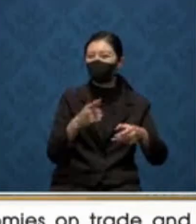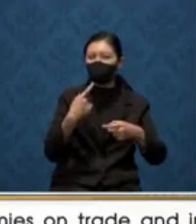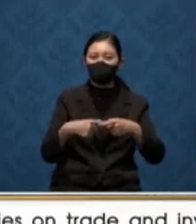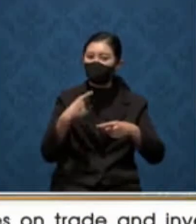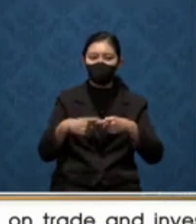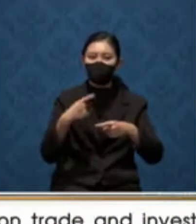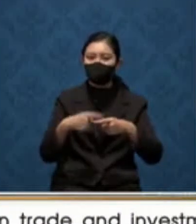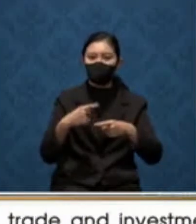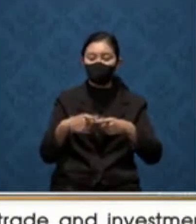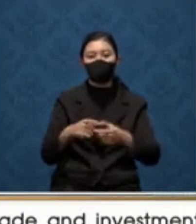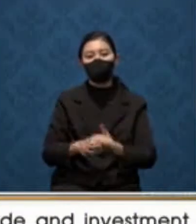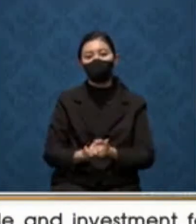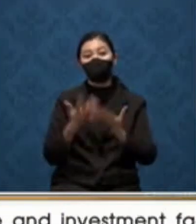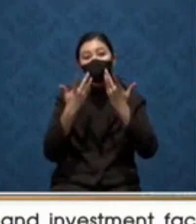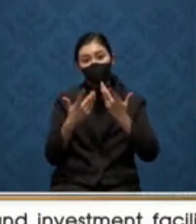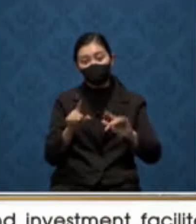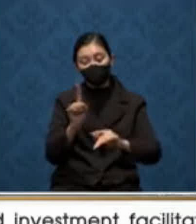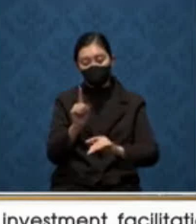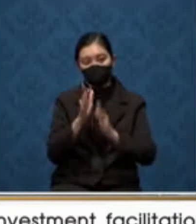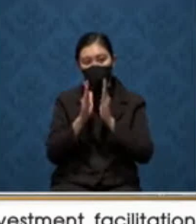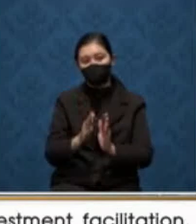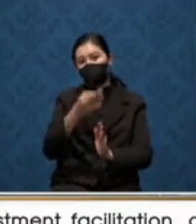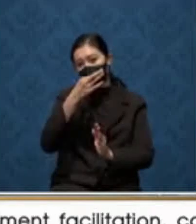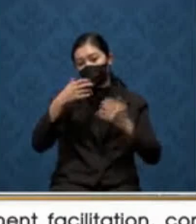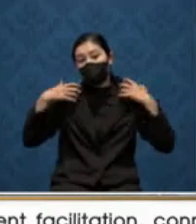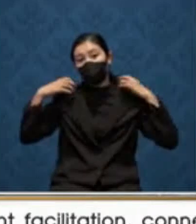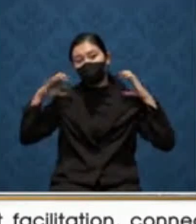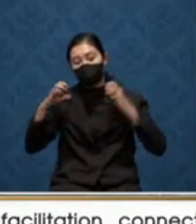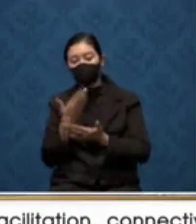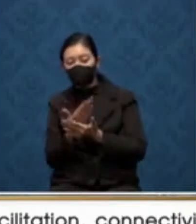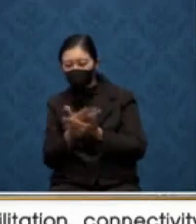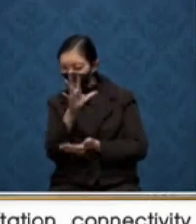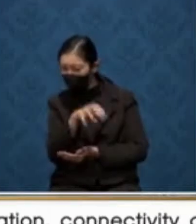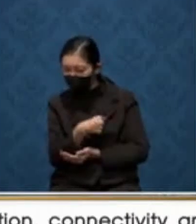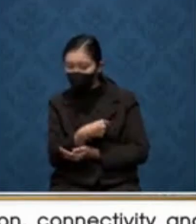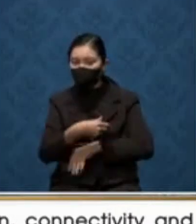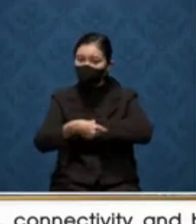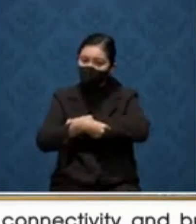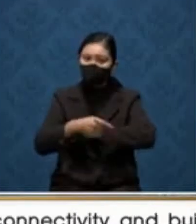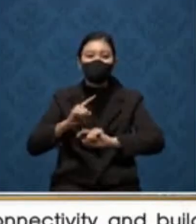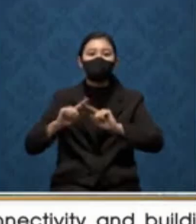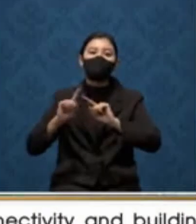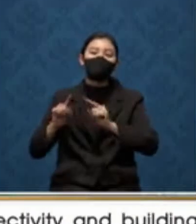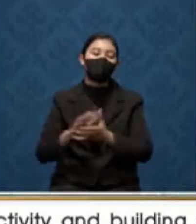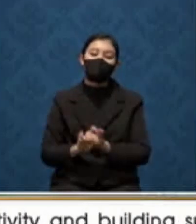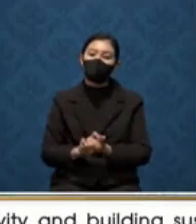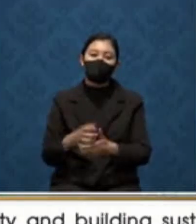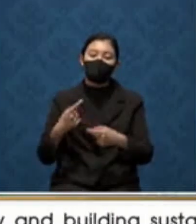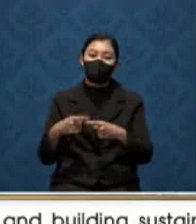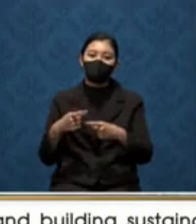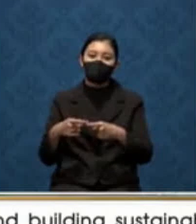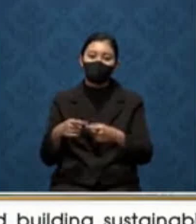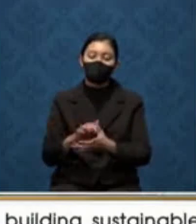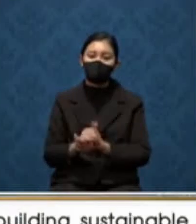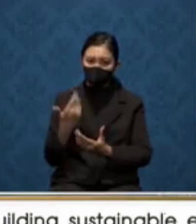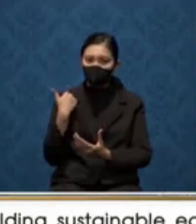เลีกไทยจพน้ปรชชนอีกพน้ศุลา IsabDอบไปหาโงผลิลวกันตอนสามธุมชมาขอตัดู